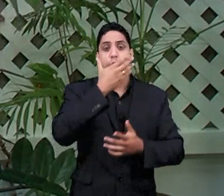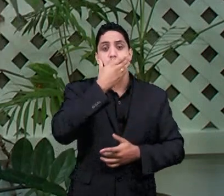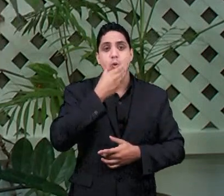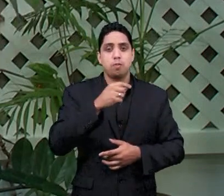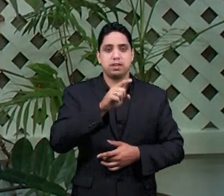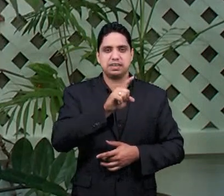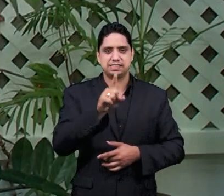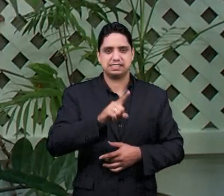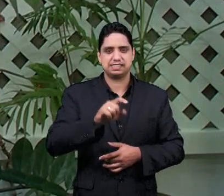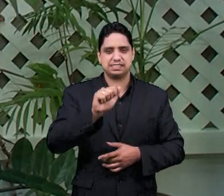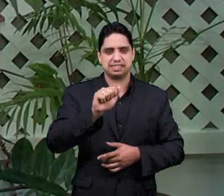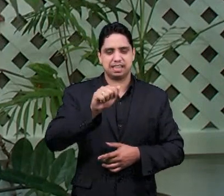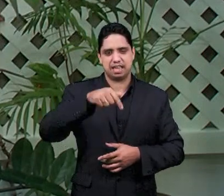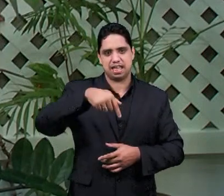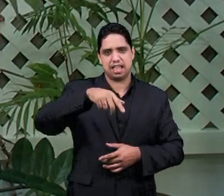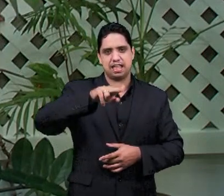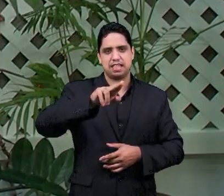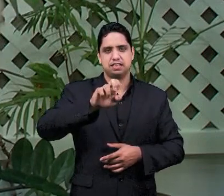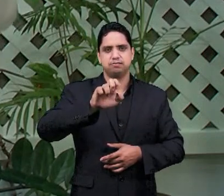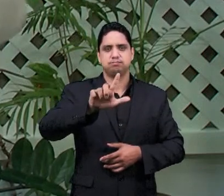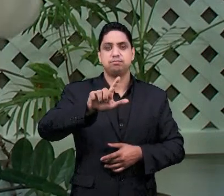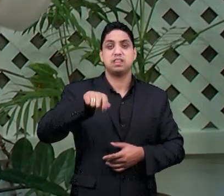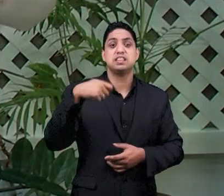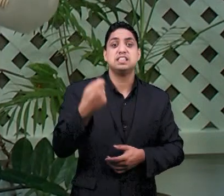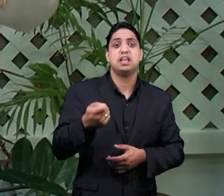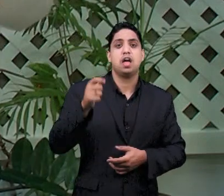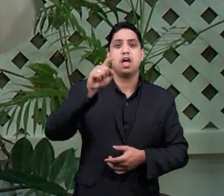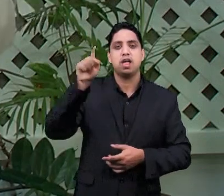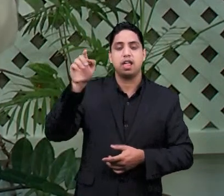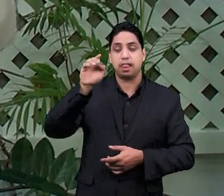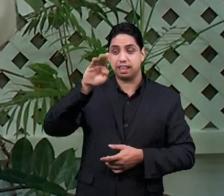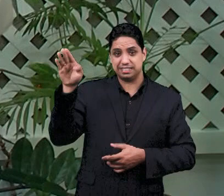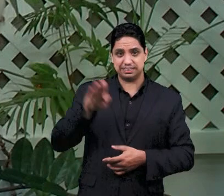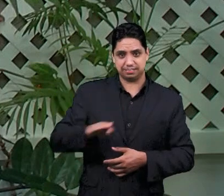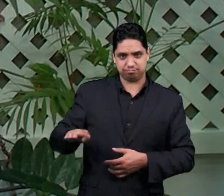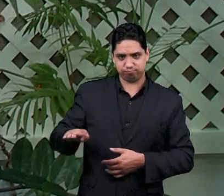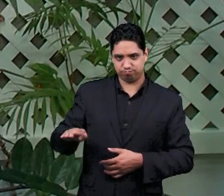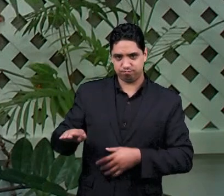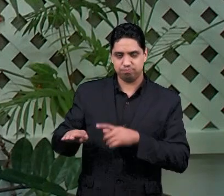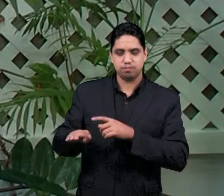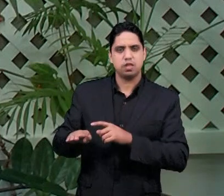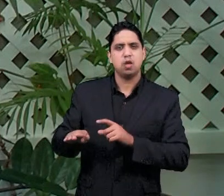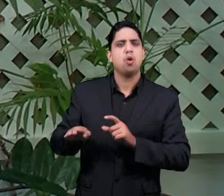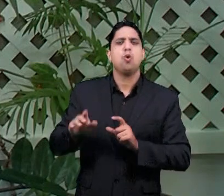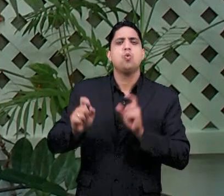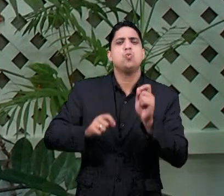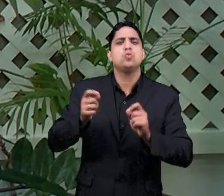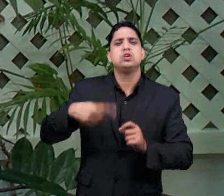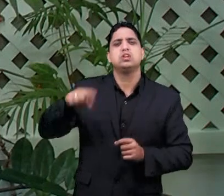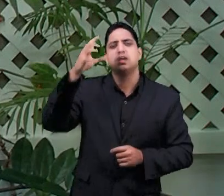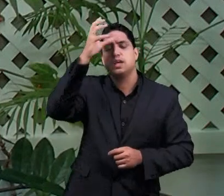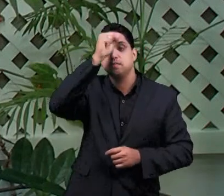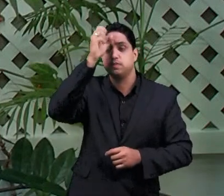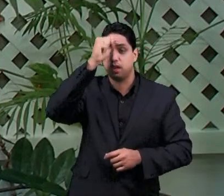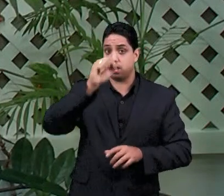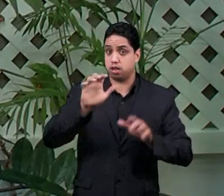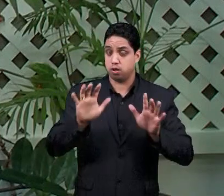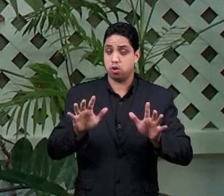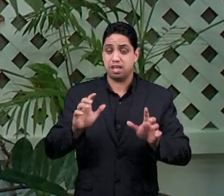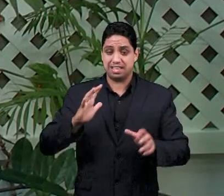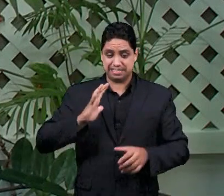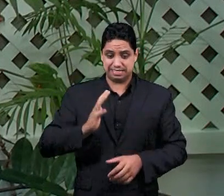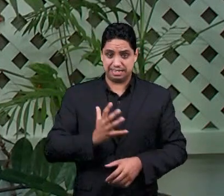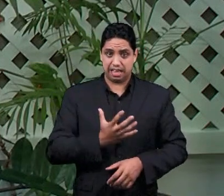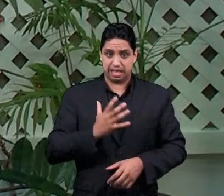la rencontre de Jésus avec Zachée. Qu'est-ce que nous avons appris dans cette rencontre avec Zachée? Nous avons appris que le